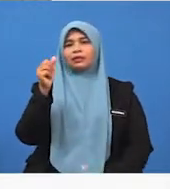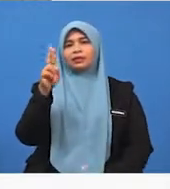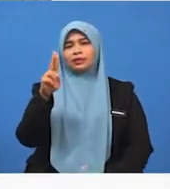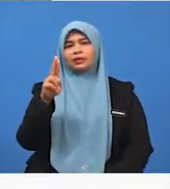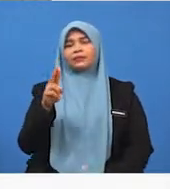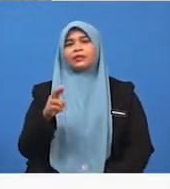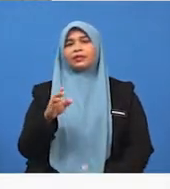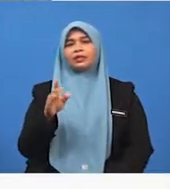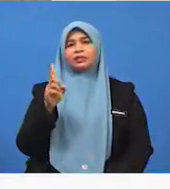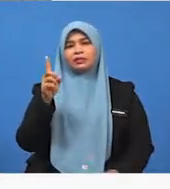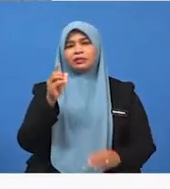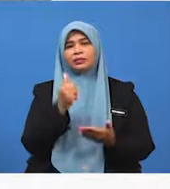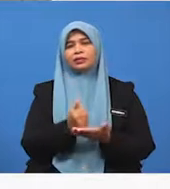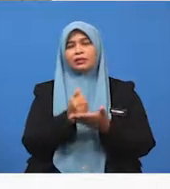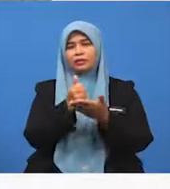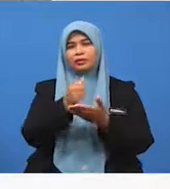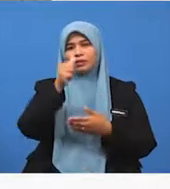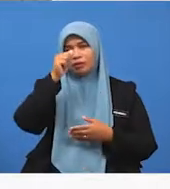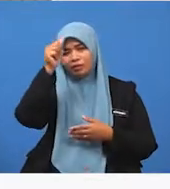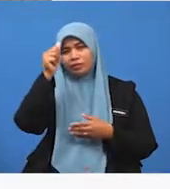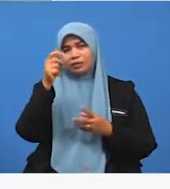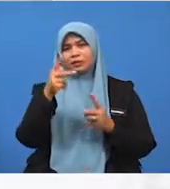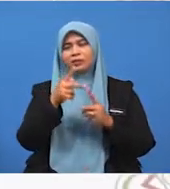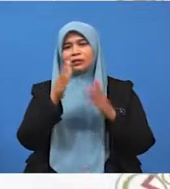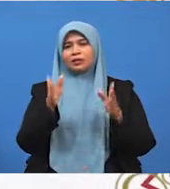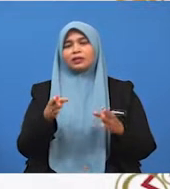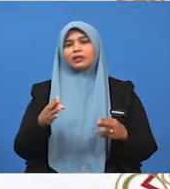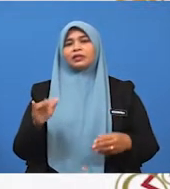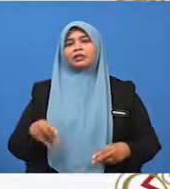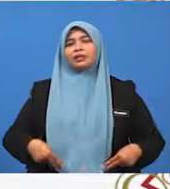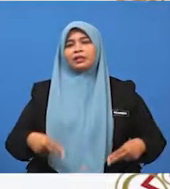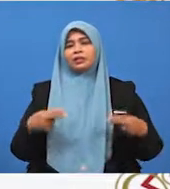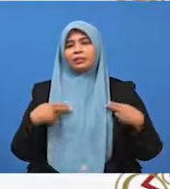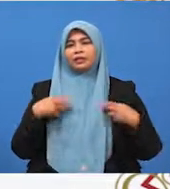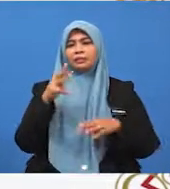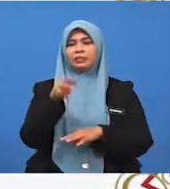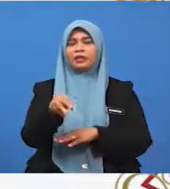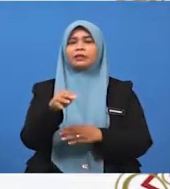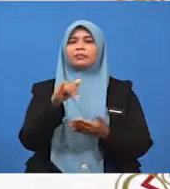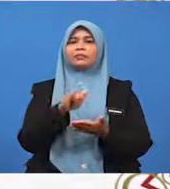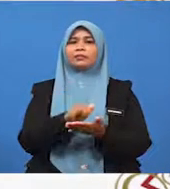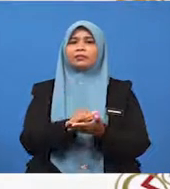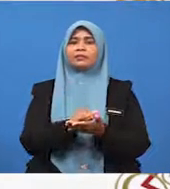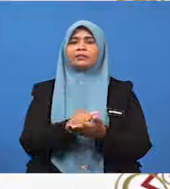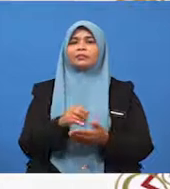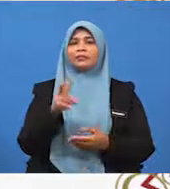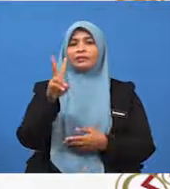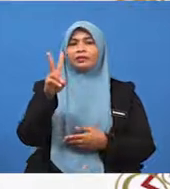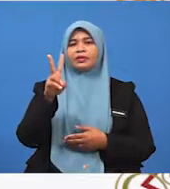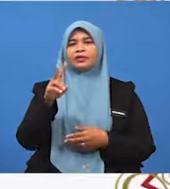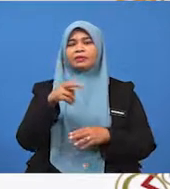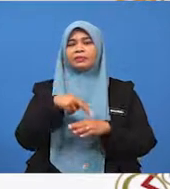secara beransur-ansur berdasarkan ayat 106 surah Al-Isra. A'udzubillahi